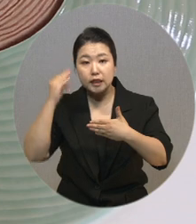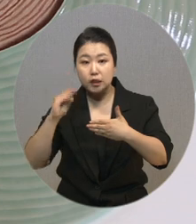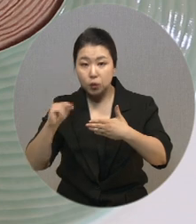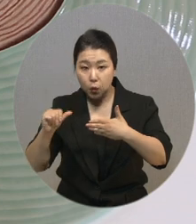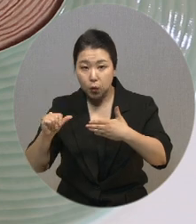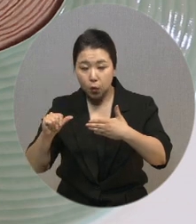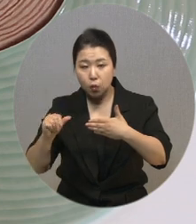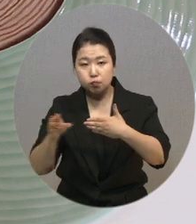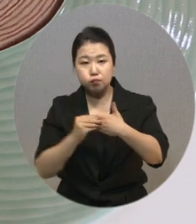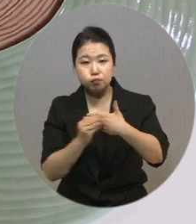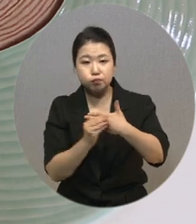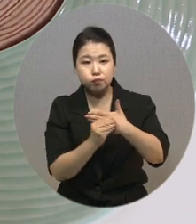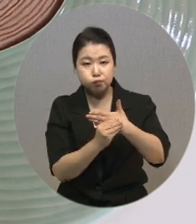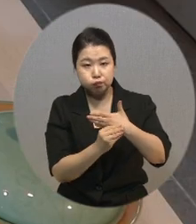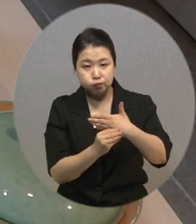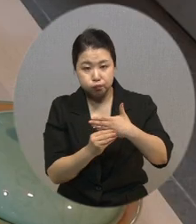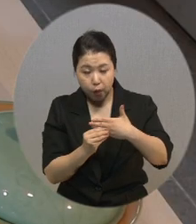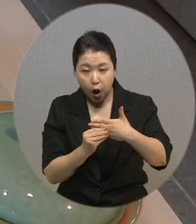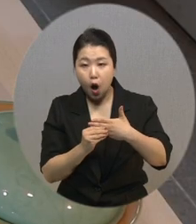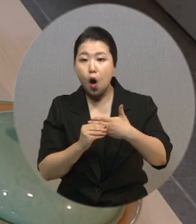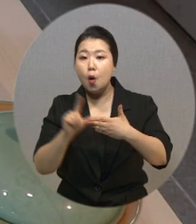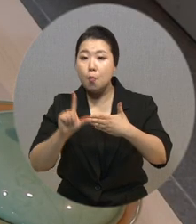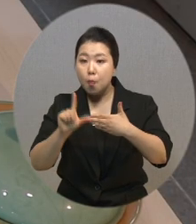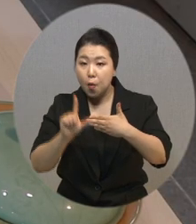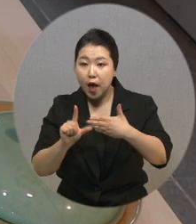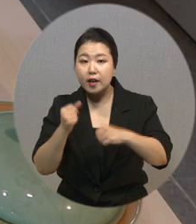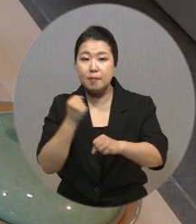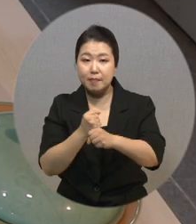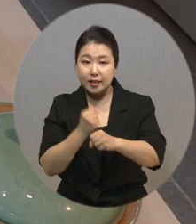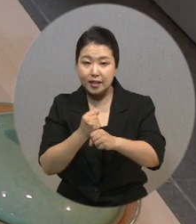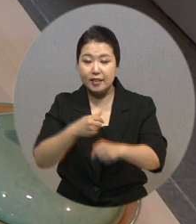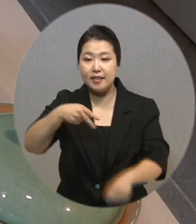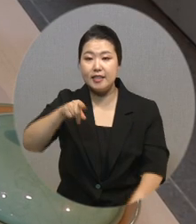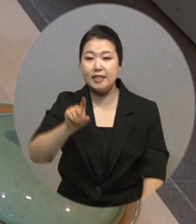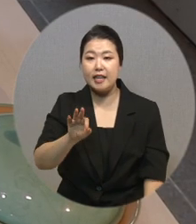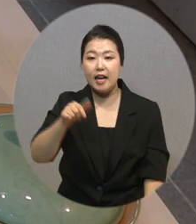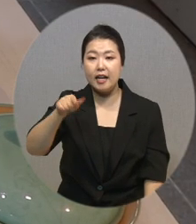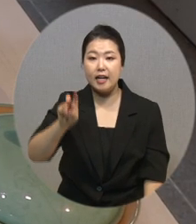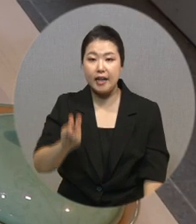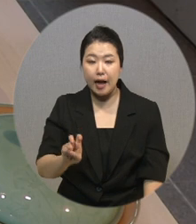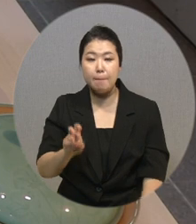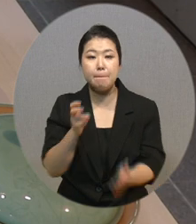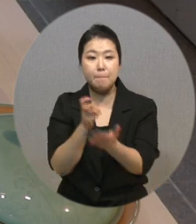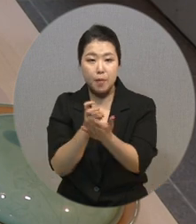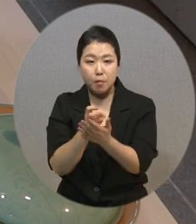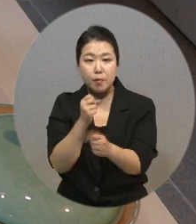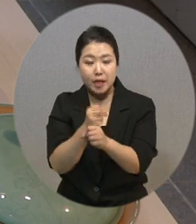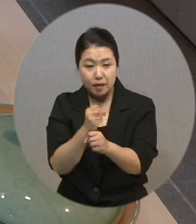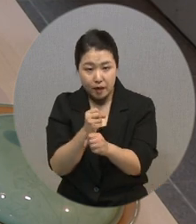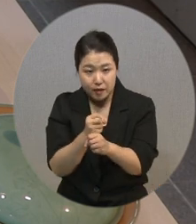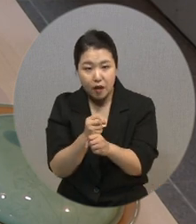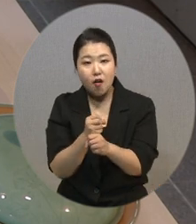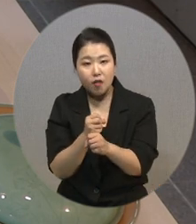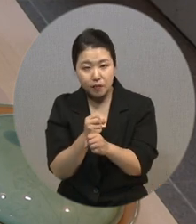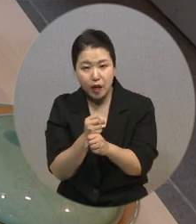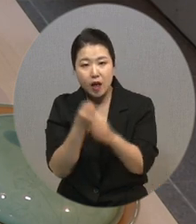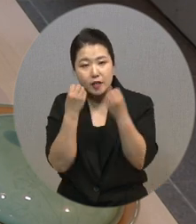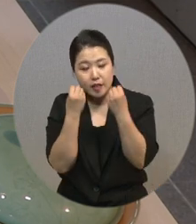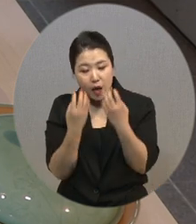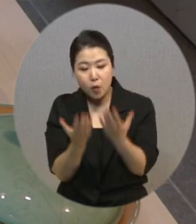다른 물질로 매워 무늬를 만드는 상감 기법을 사용해 새로운 모습의